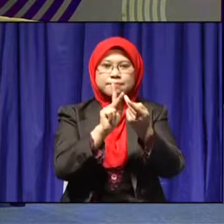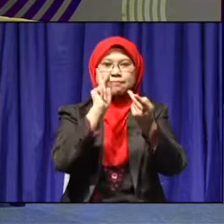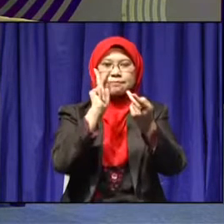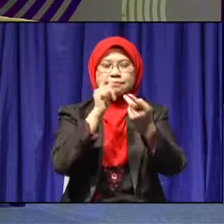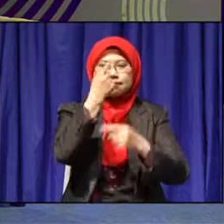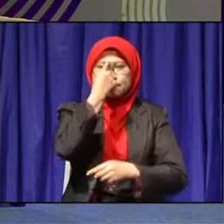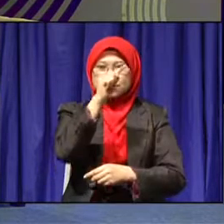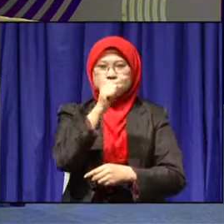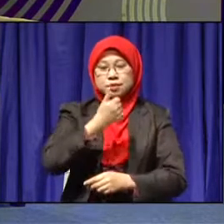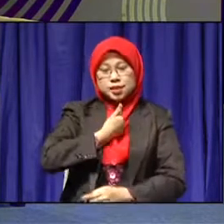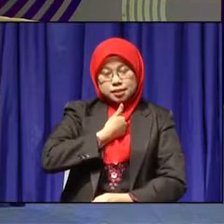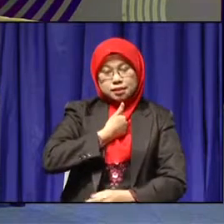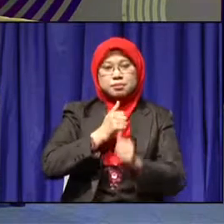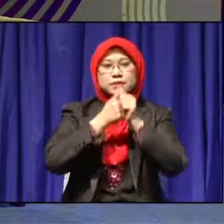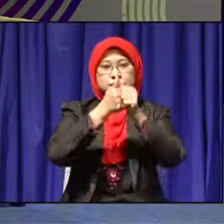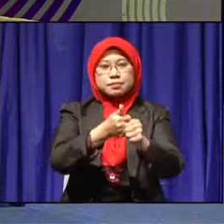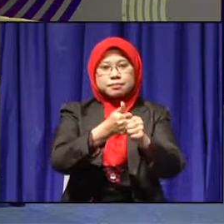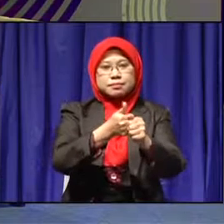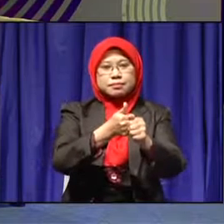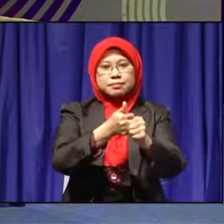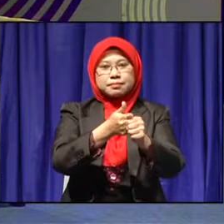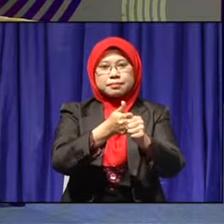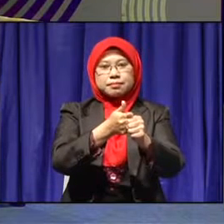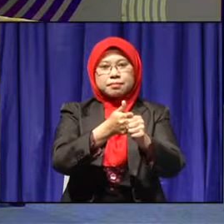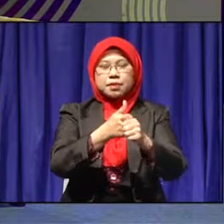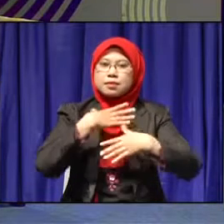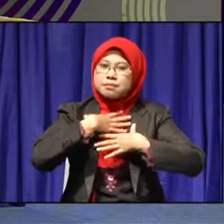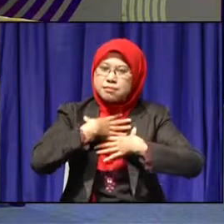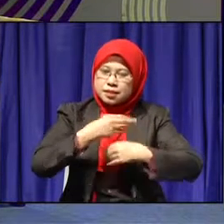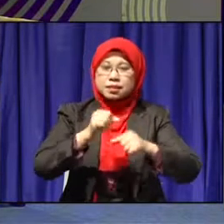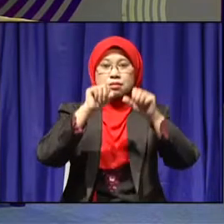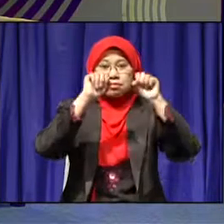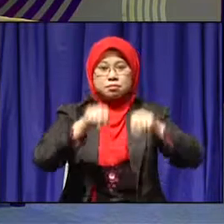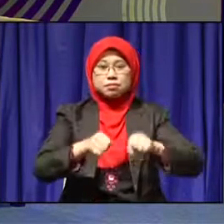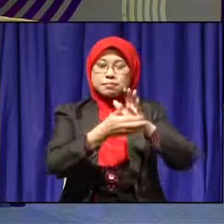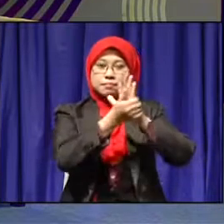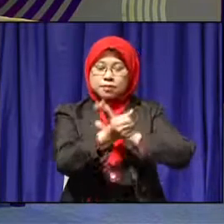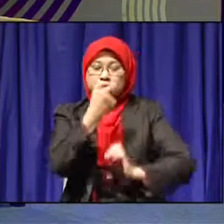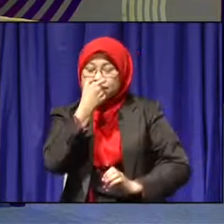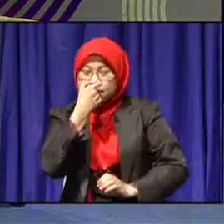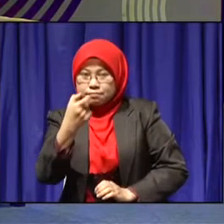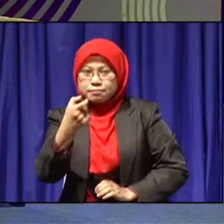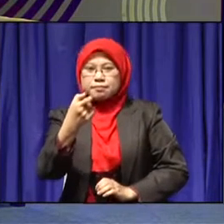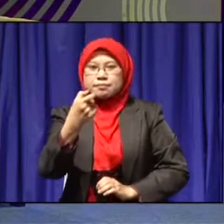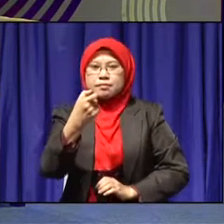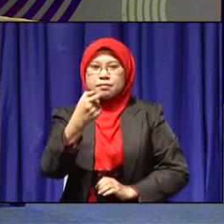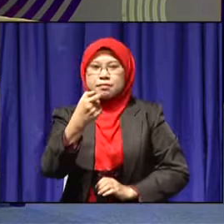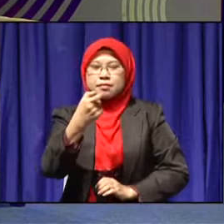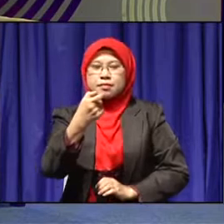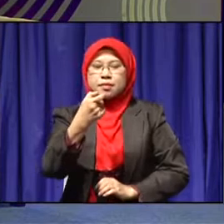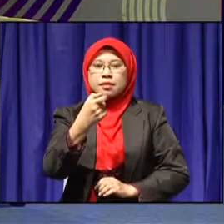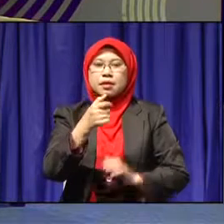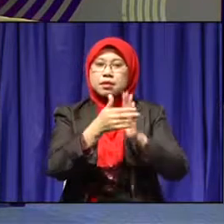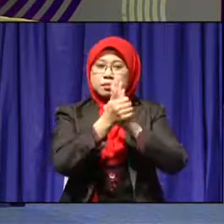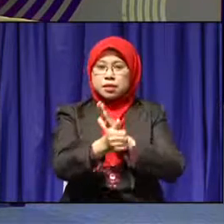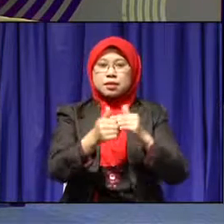untuk diri make berdasarkan minat kebolehan kecenderungan setiap potensi yang